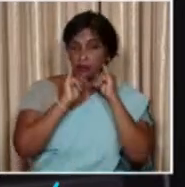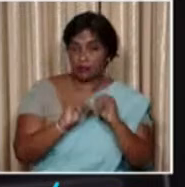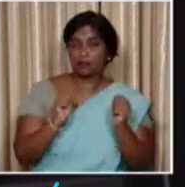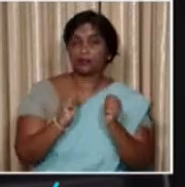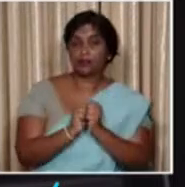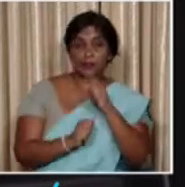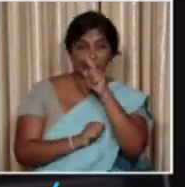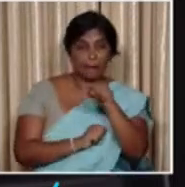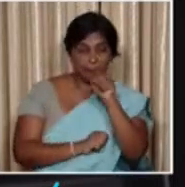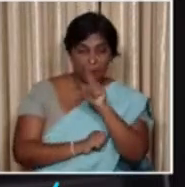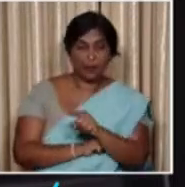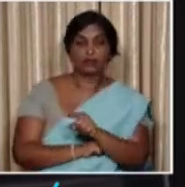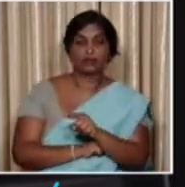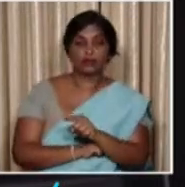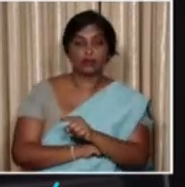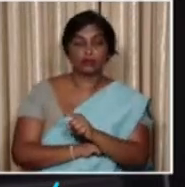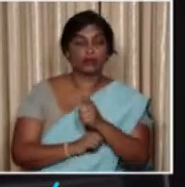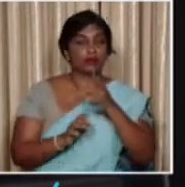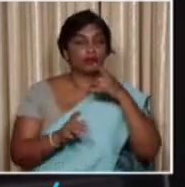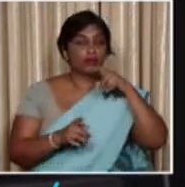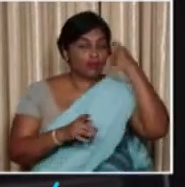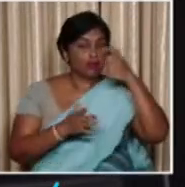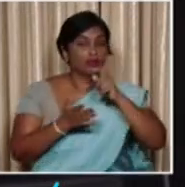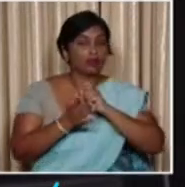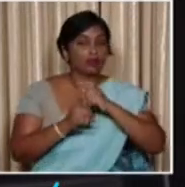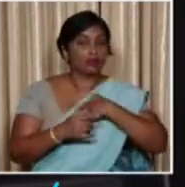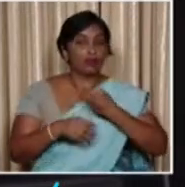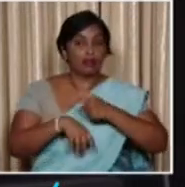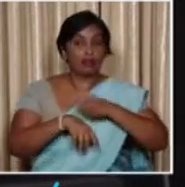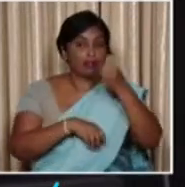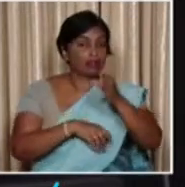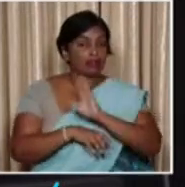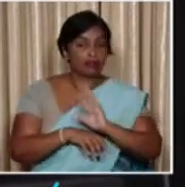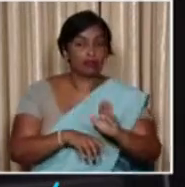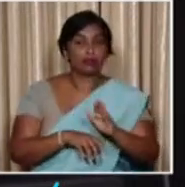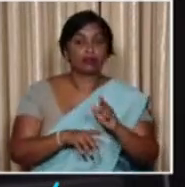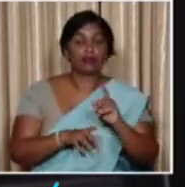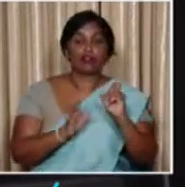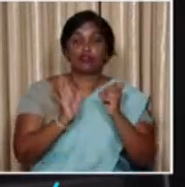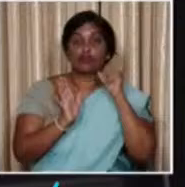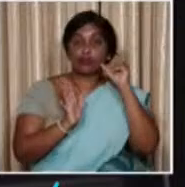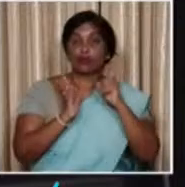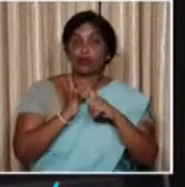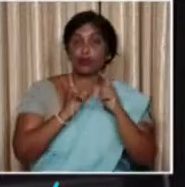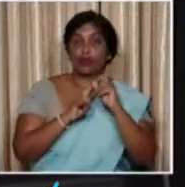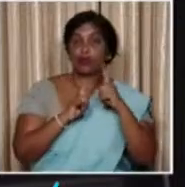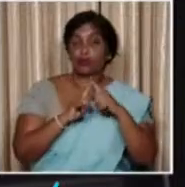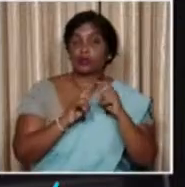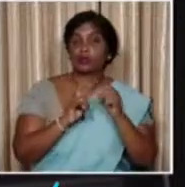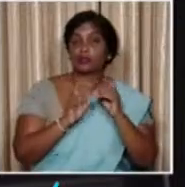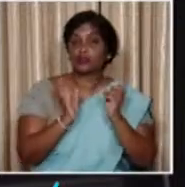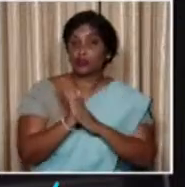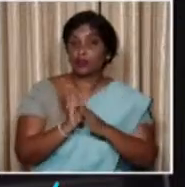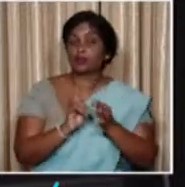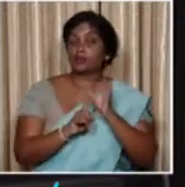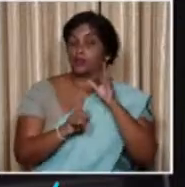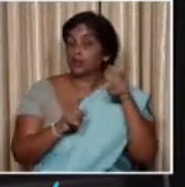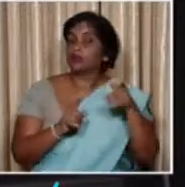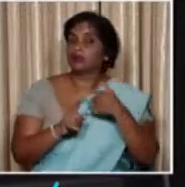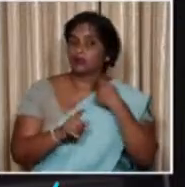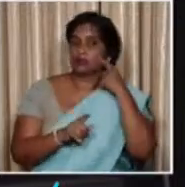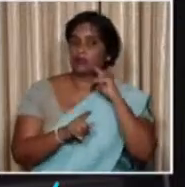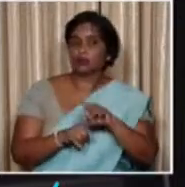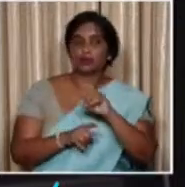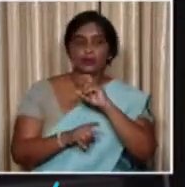මේ වැරද්ද කර මේ සාක්ෂි සටහන් දෙන්න ඉඩ නොදිච්ච කෝප් කටුවේ සභාපතිවරයාට පියවර ගන්න. ඒ වගේම ඔබතුමාගේ ඉල්ලීමක් කරනවා